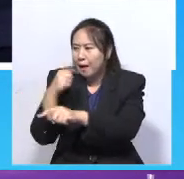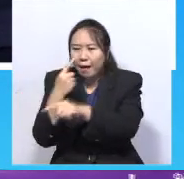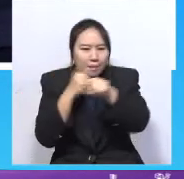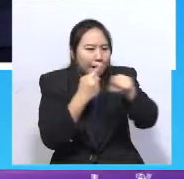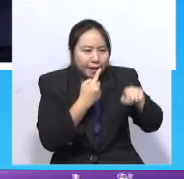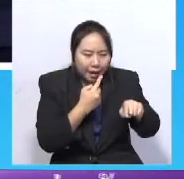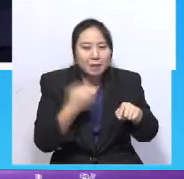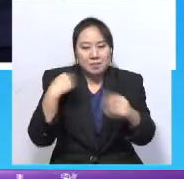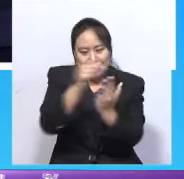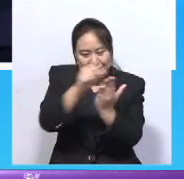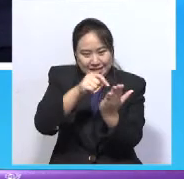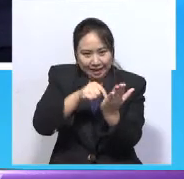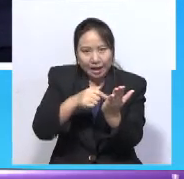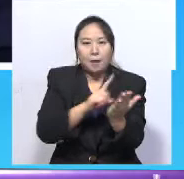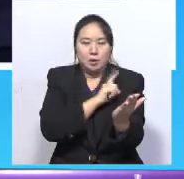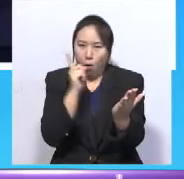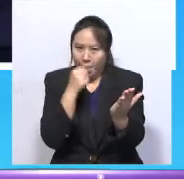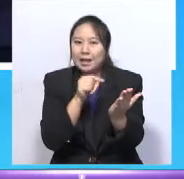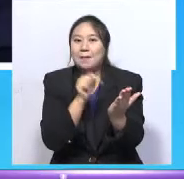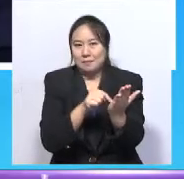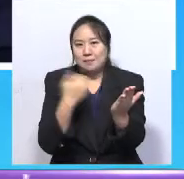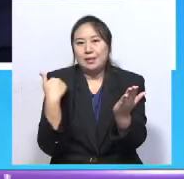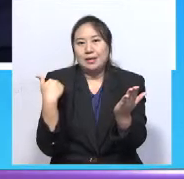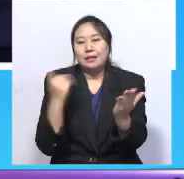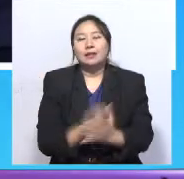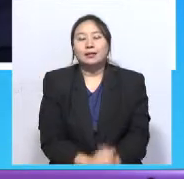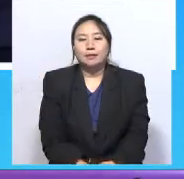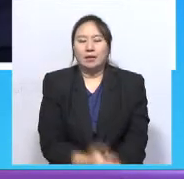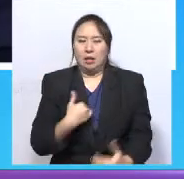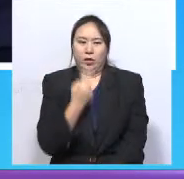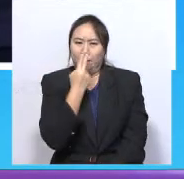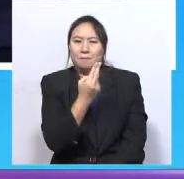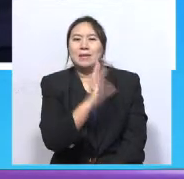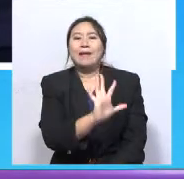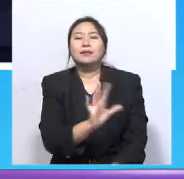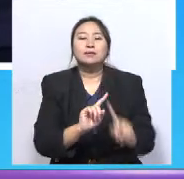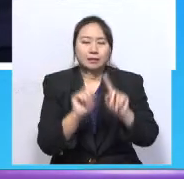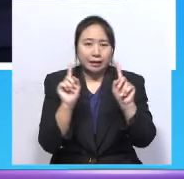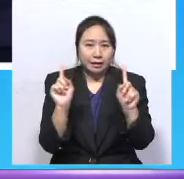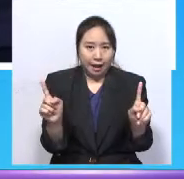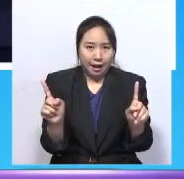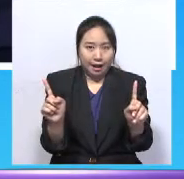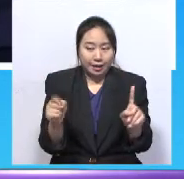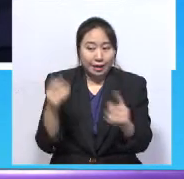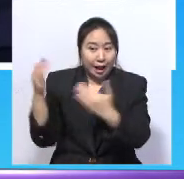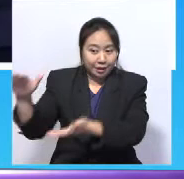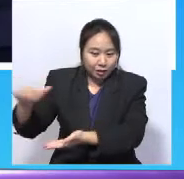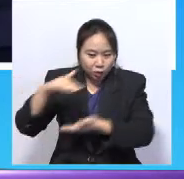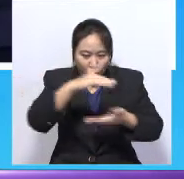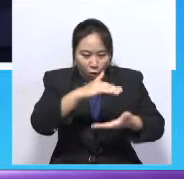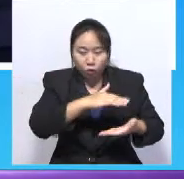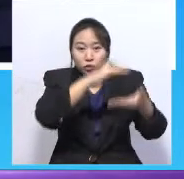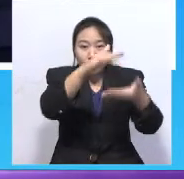ระบุความรับผิดชอบกันไว้เป็นช่วงๆซึ่งเราไม่ได้เห็นนะครับแต่ว่าในทุกมูฟเมนต์เนี่ยในทุกการเคลื่อนไหว